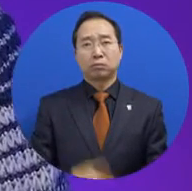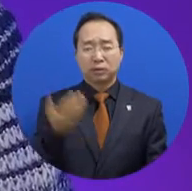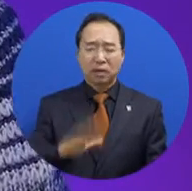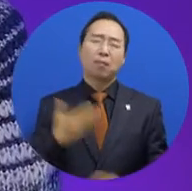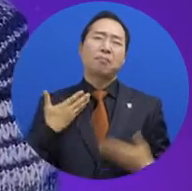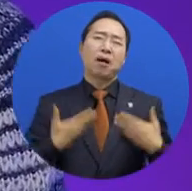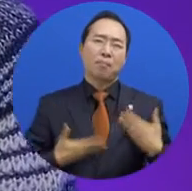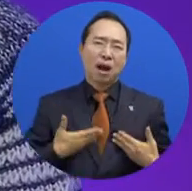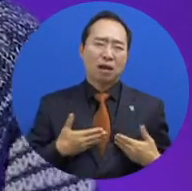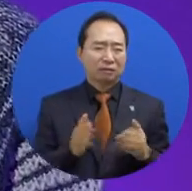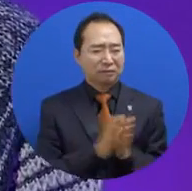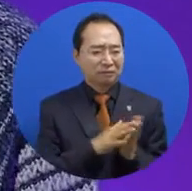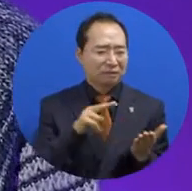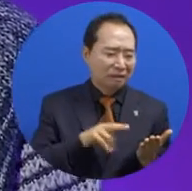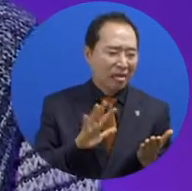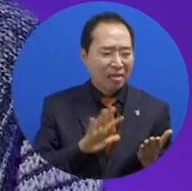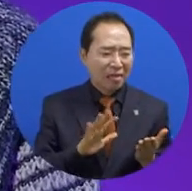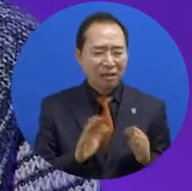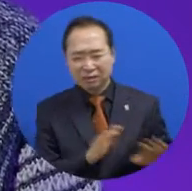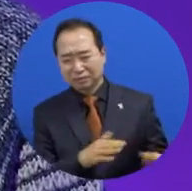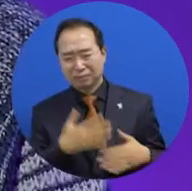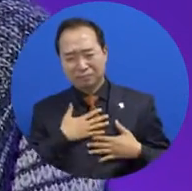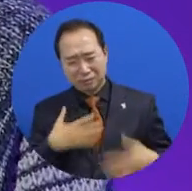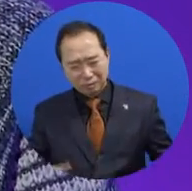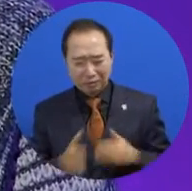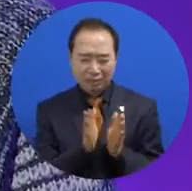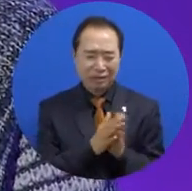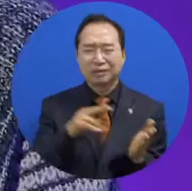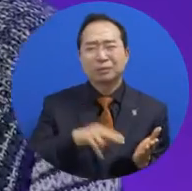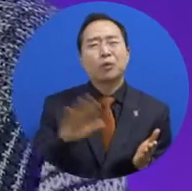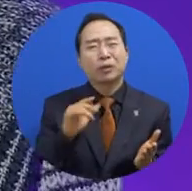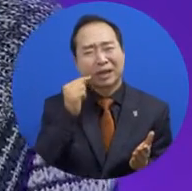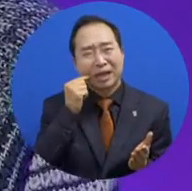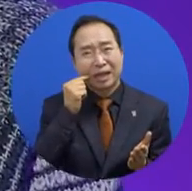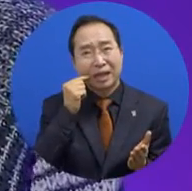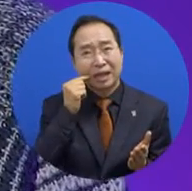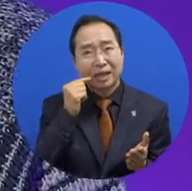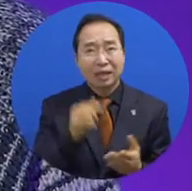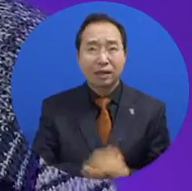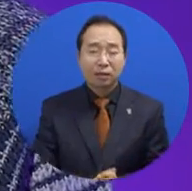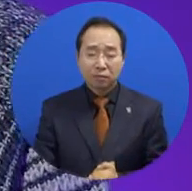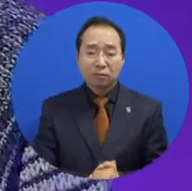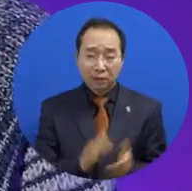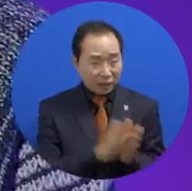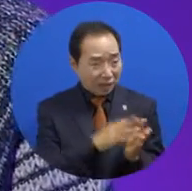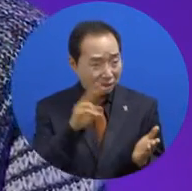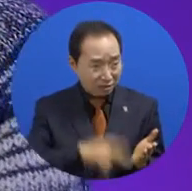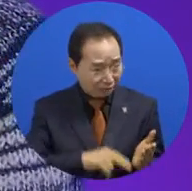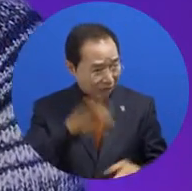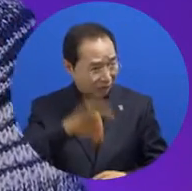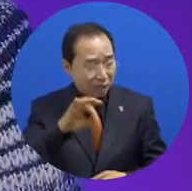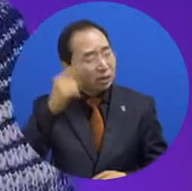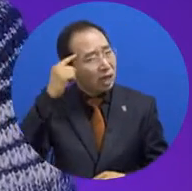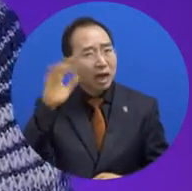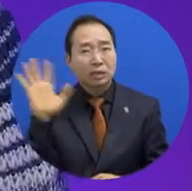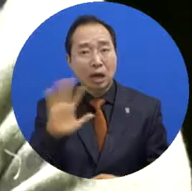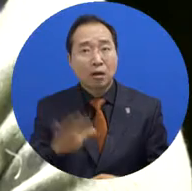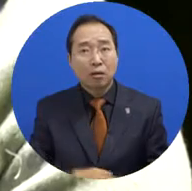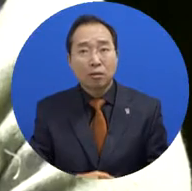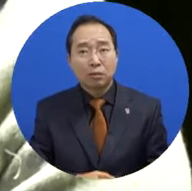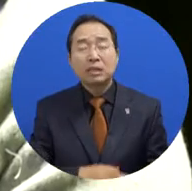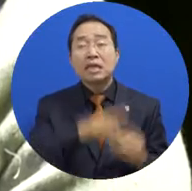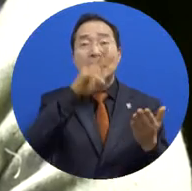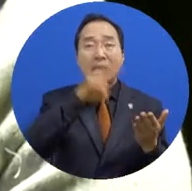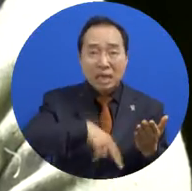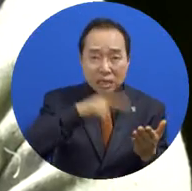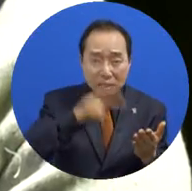사실. 바빠서 혹은 뭐 너무 피곤해서 못 읽는다 그러지 그런 쓸데없는 일을 해 이렇게는 안 하거든요.